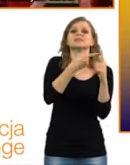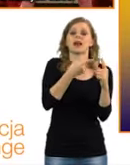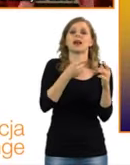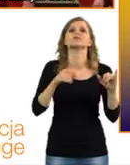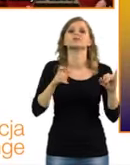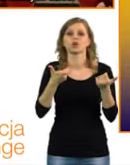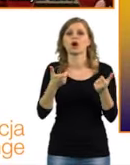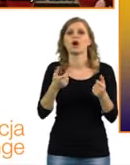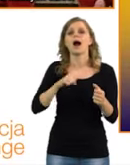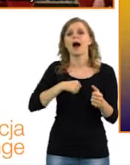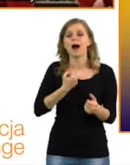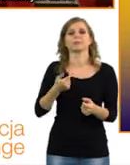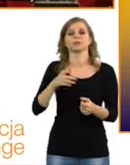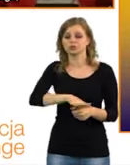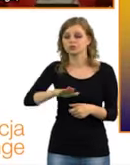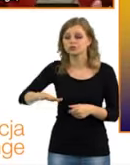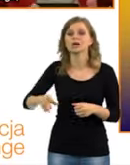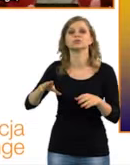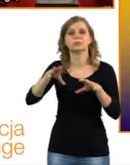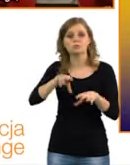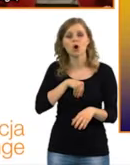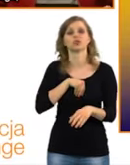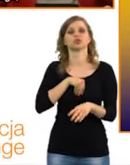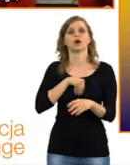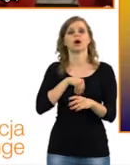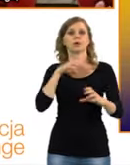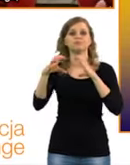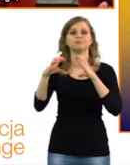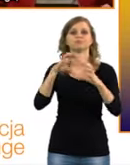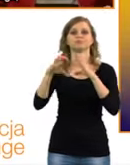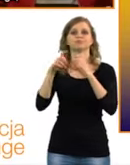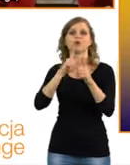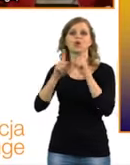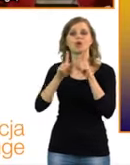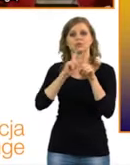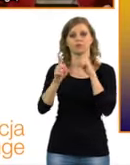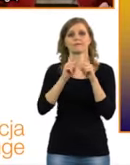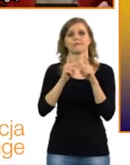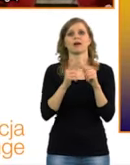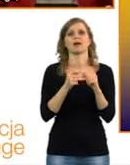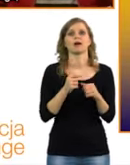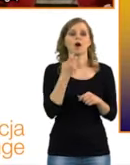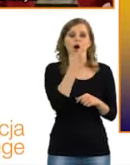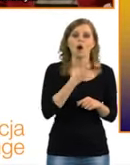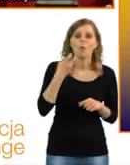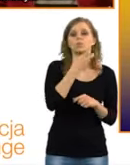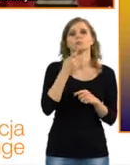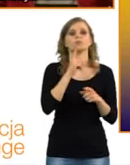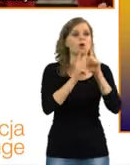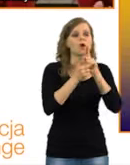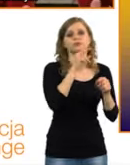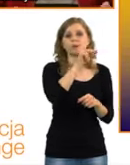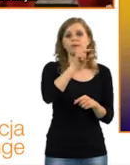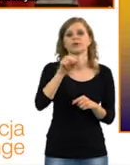do doprowadzenia naszych dzieci do możliwości porozumiewania się ustnego,